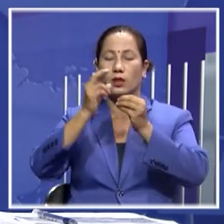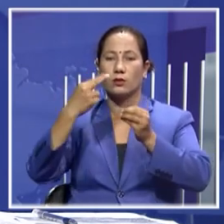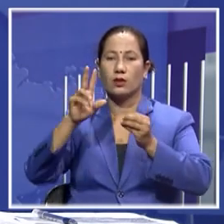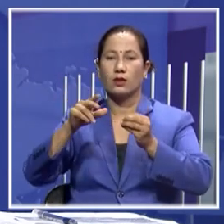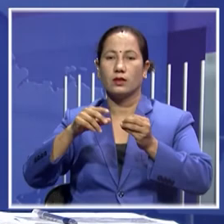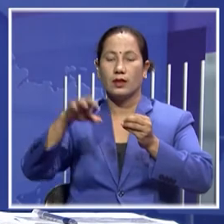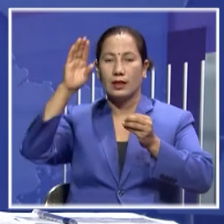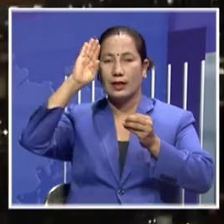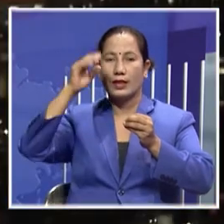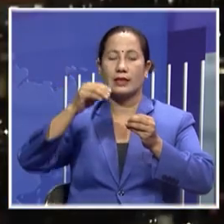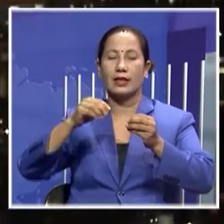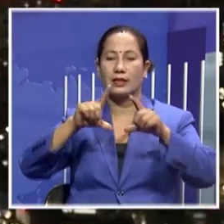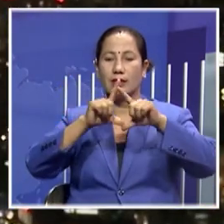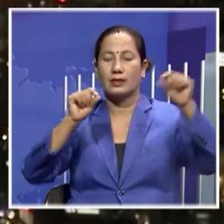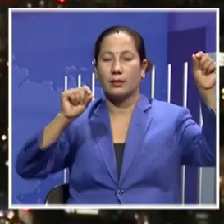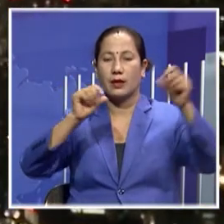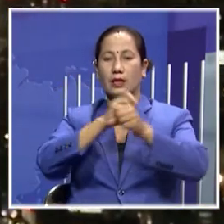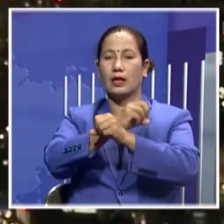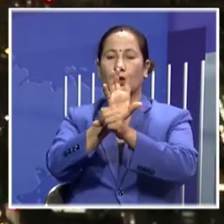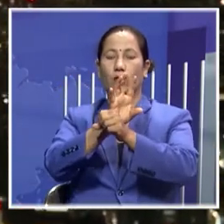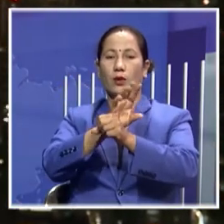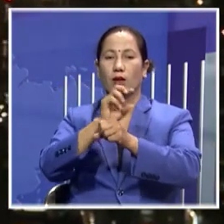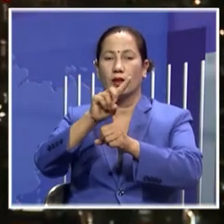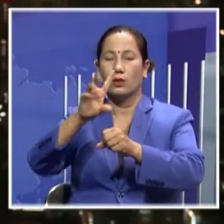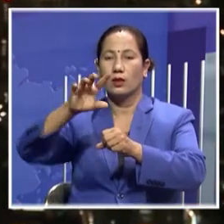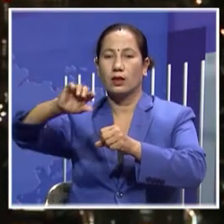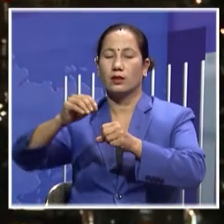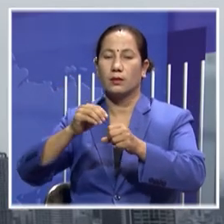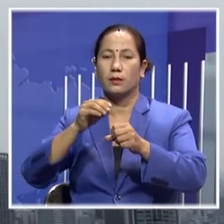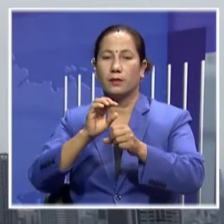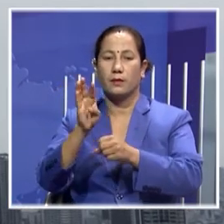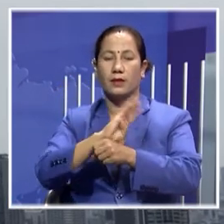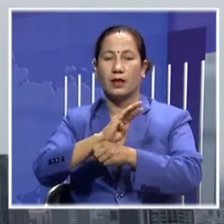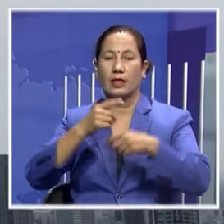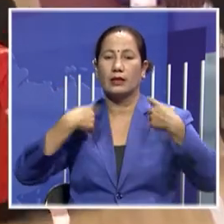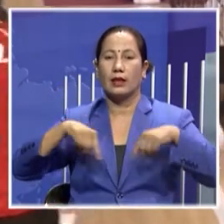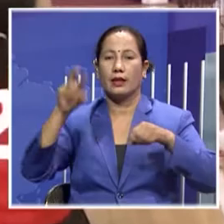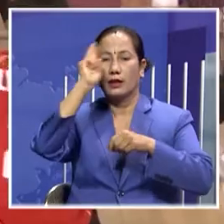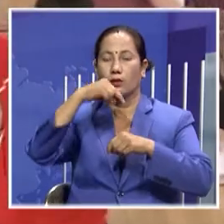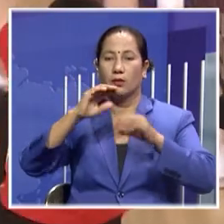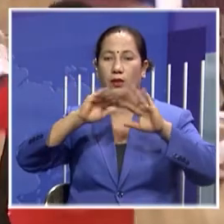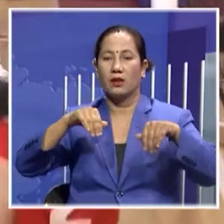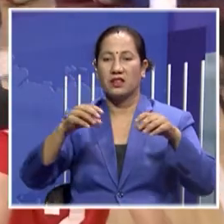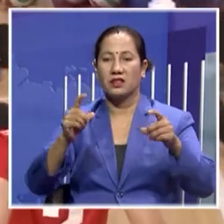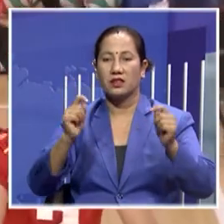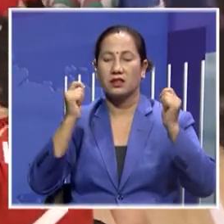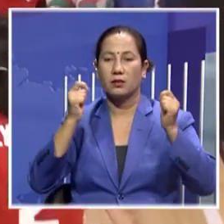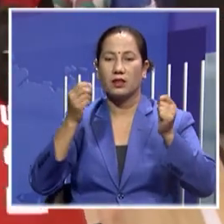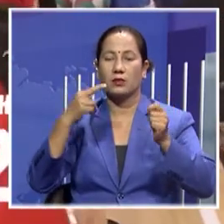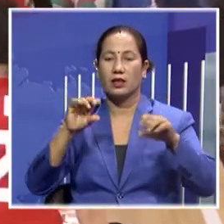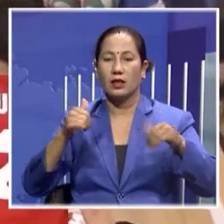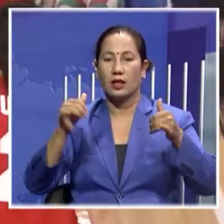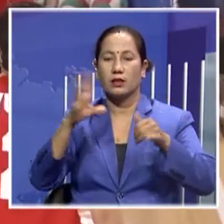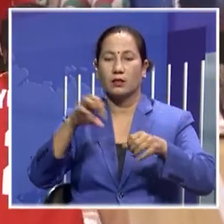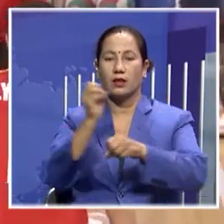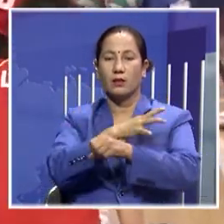राजधानी टोकियोसँगै जापानमा कोभिड-19 संक्रमणले कीर्तिमान बनाइरहेका बेला शारीरिक रूपमा फरक क्षमता भएका खेलाडीहरूको